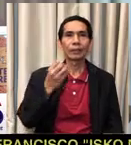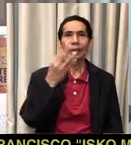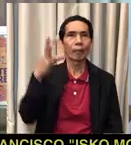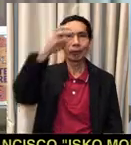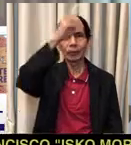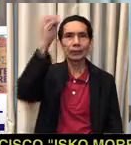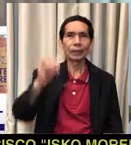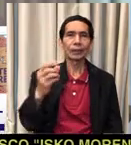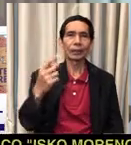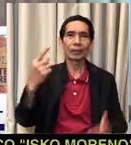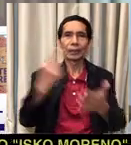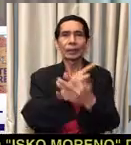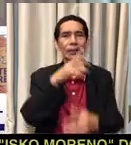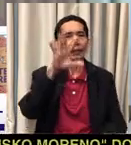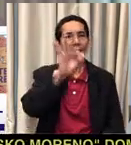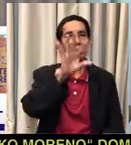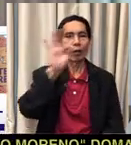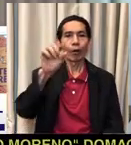last week?